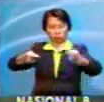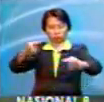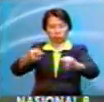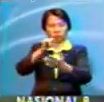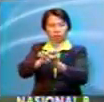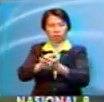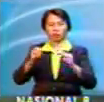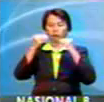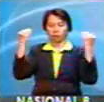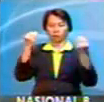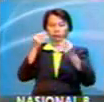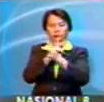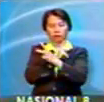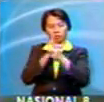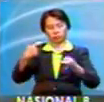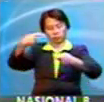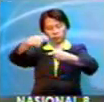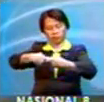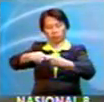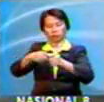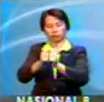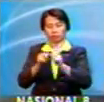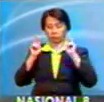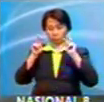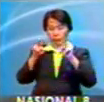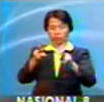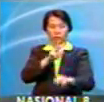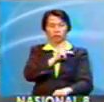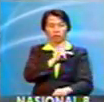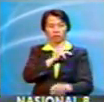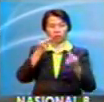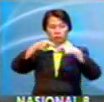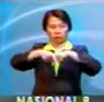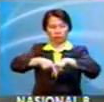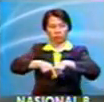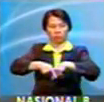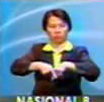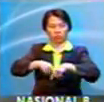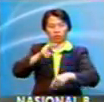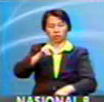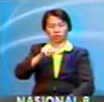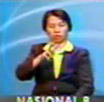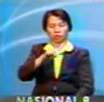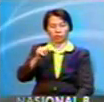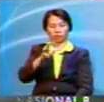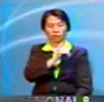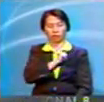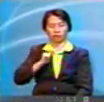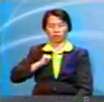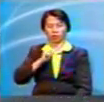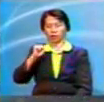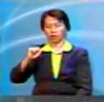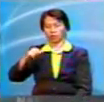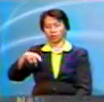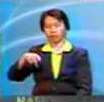ini. Majlis Kasih Bertaut ini turut disaksikan Ketua UMNO Bahagian Besut Nawi Muhammad dan Ahli Parlimen Besut